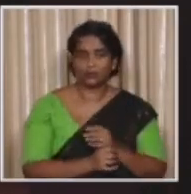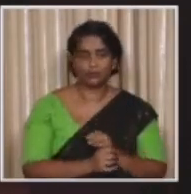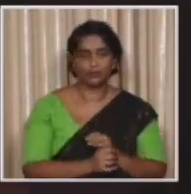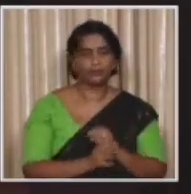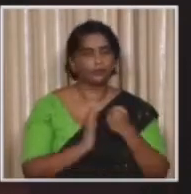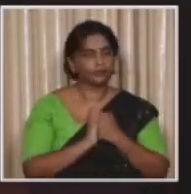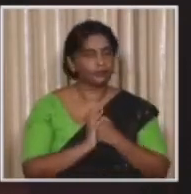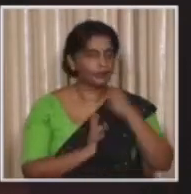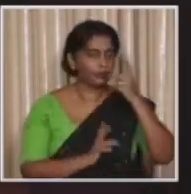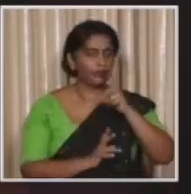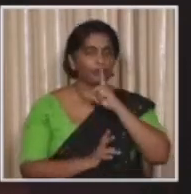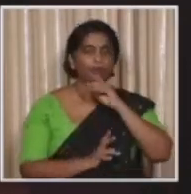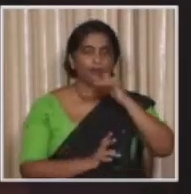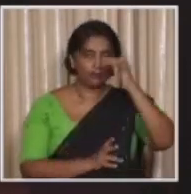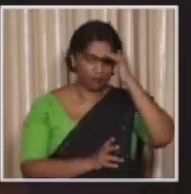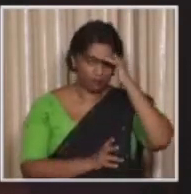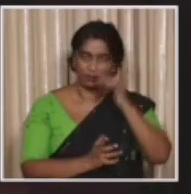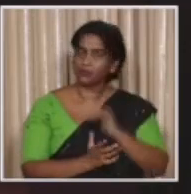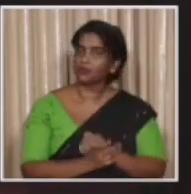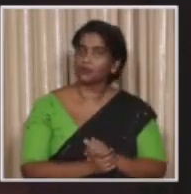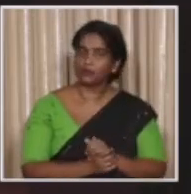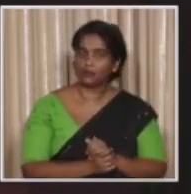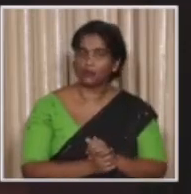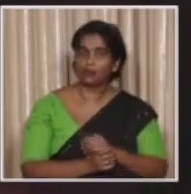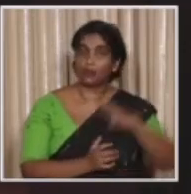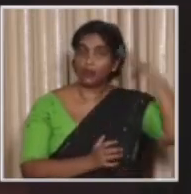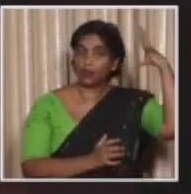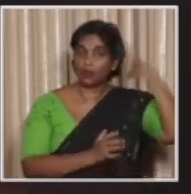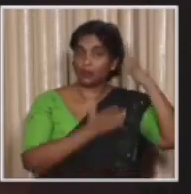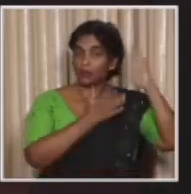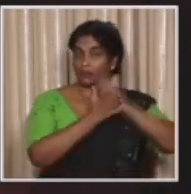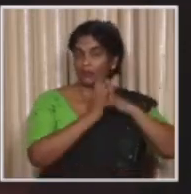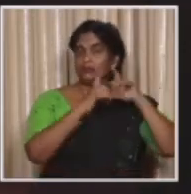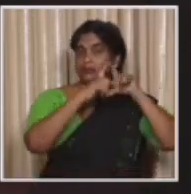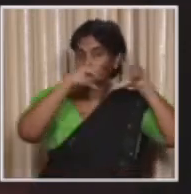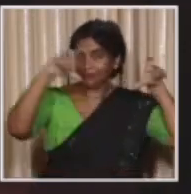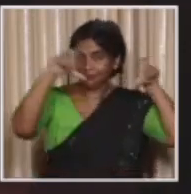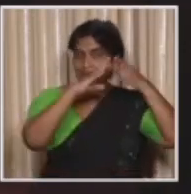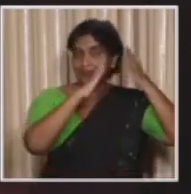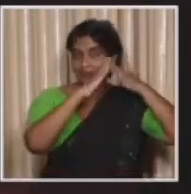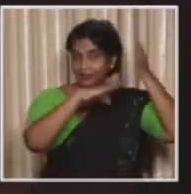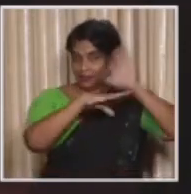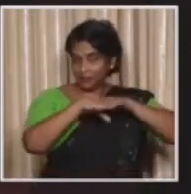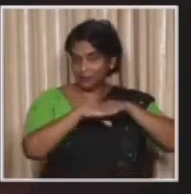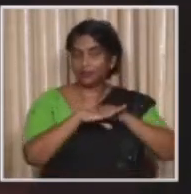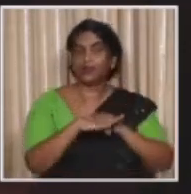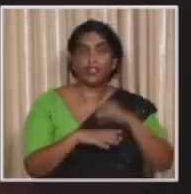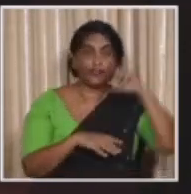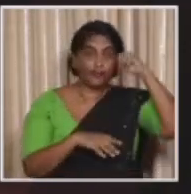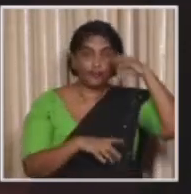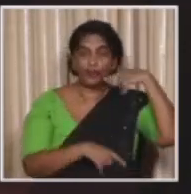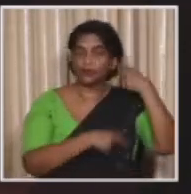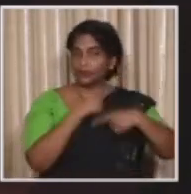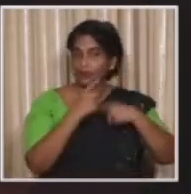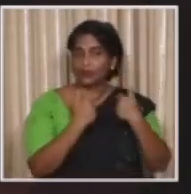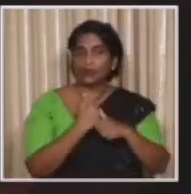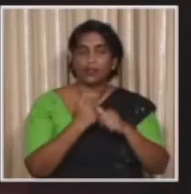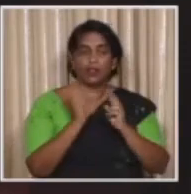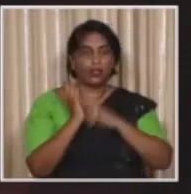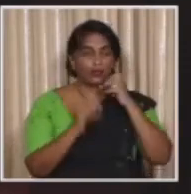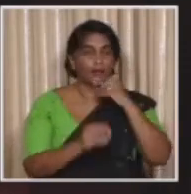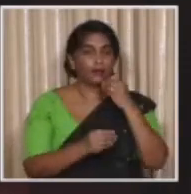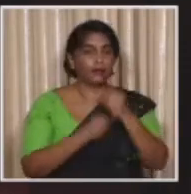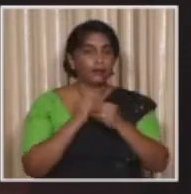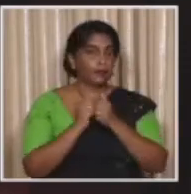ගරු නියෝජ්‍ය කතානායකතුමනි සූර්ය බල පද්ධති හරහා විදුලි ජනනය කරන ජාතික